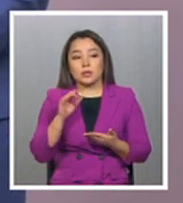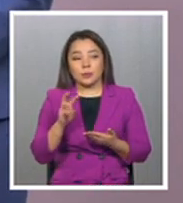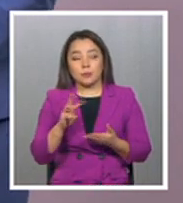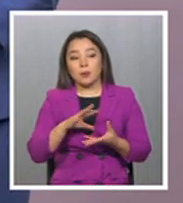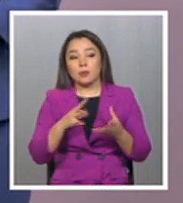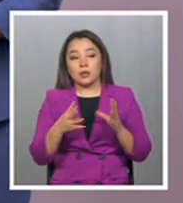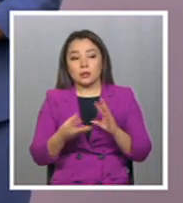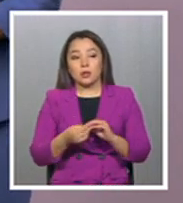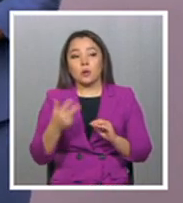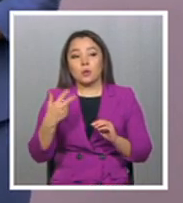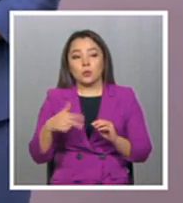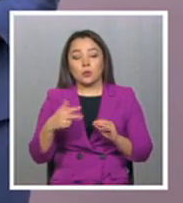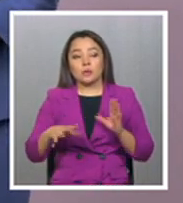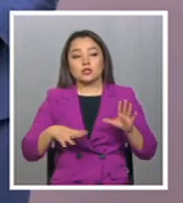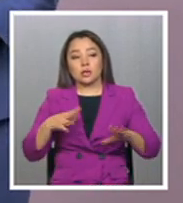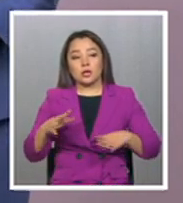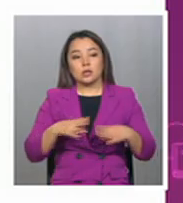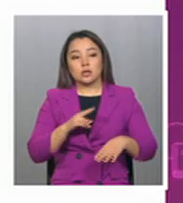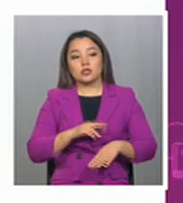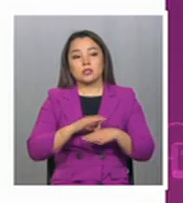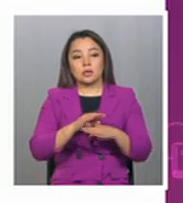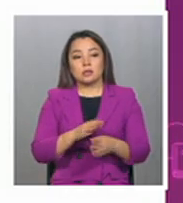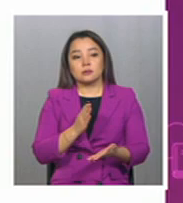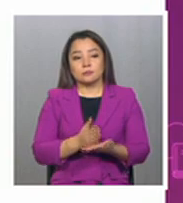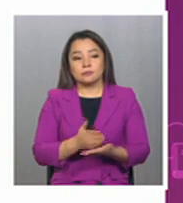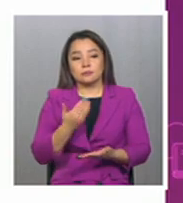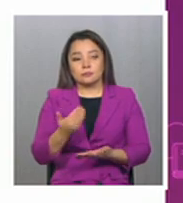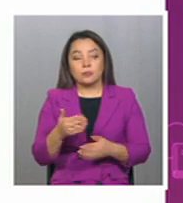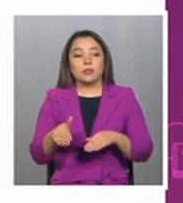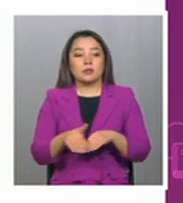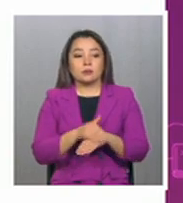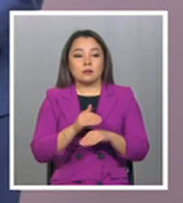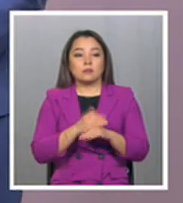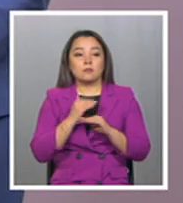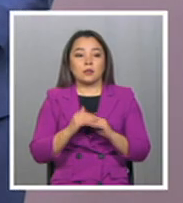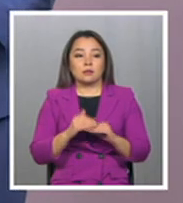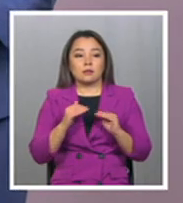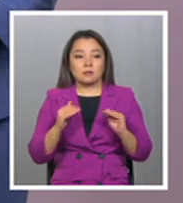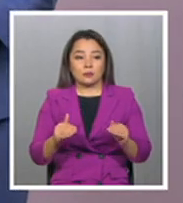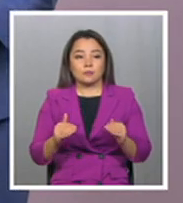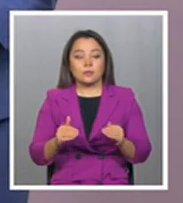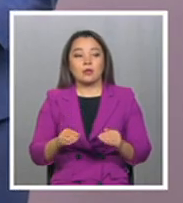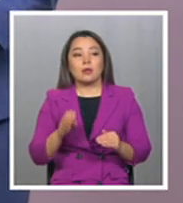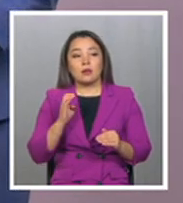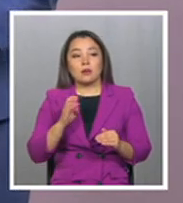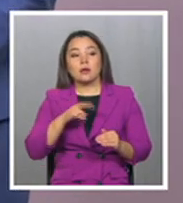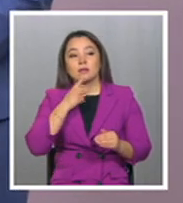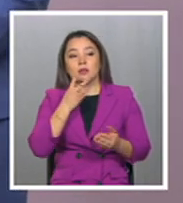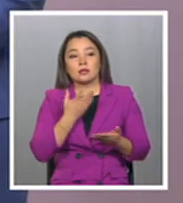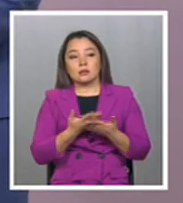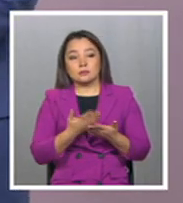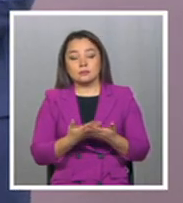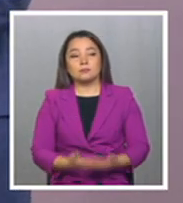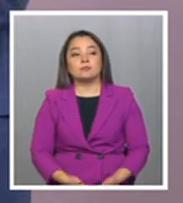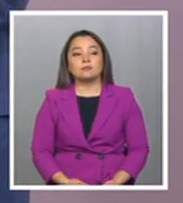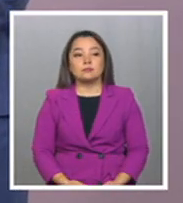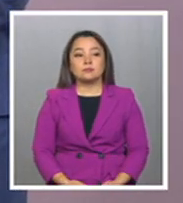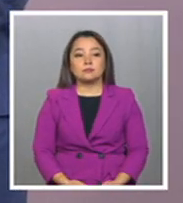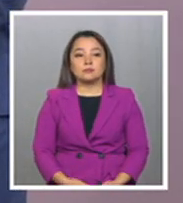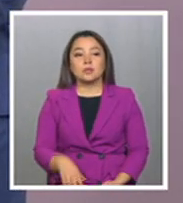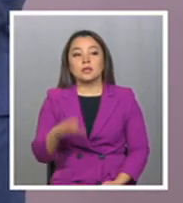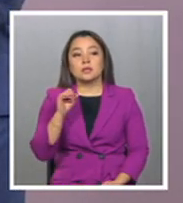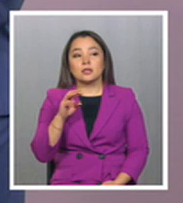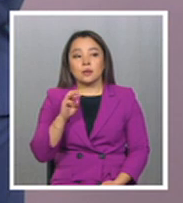барлығы 30 жаттығу жасады. Жарайсыңдар, балалар. Ән нұсқасына назар аударайық.